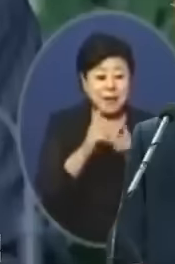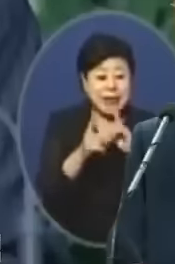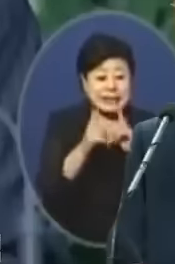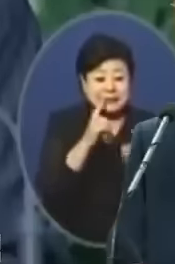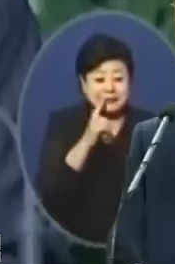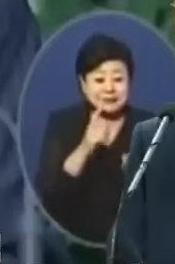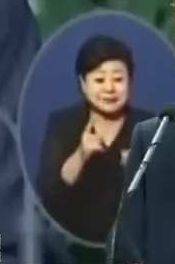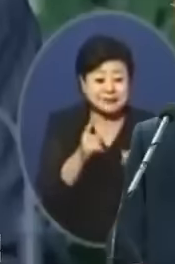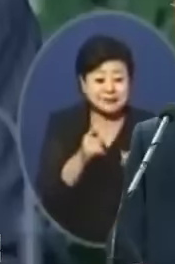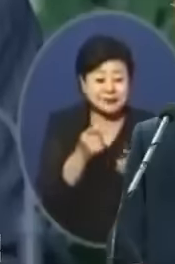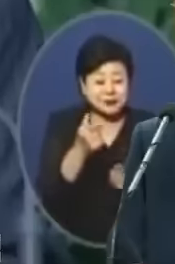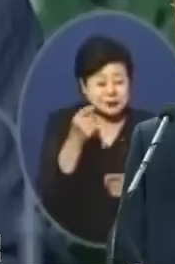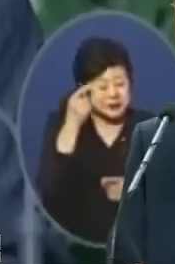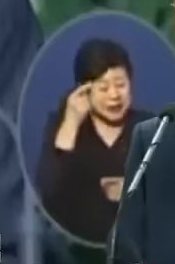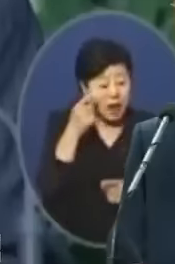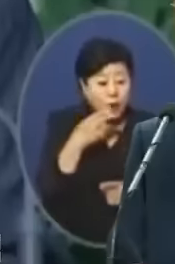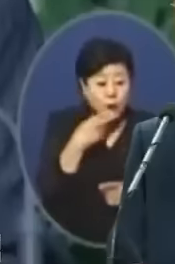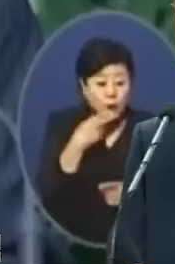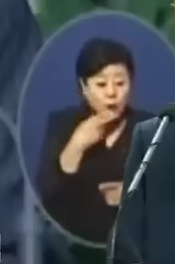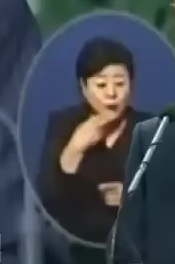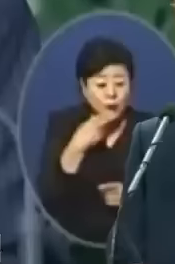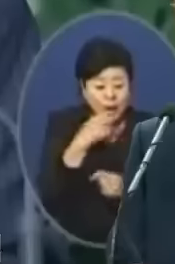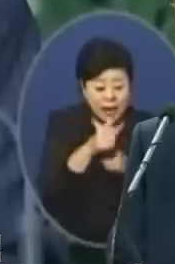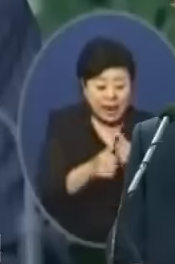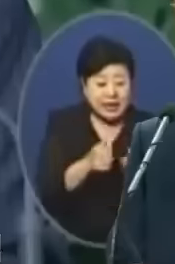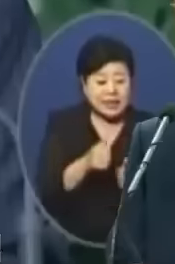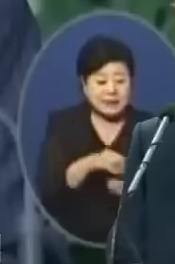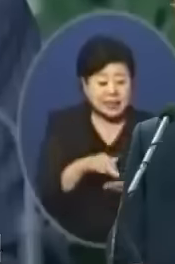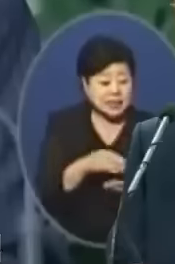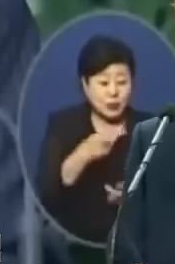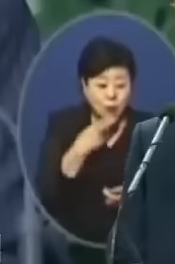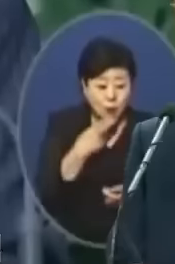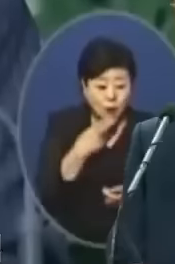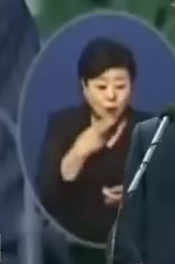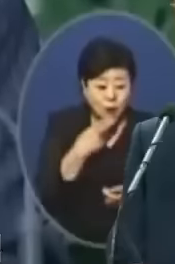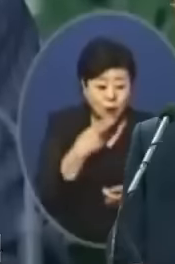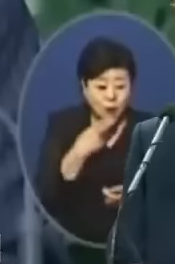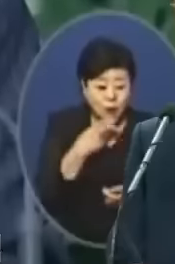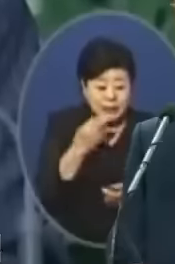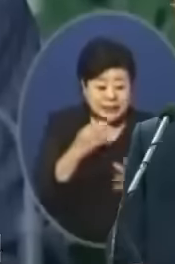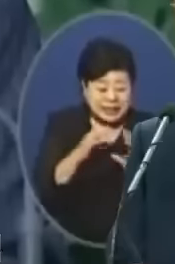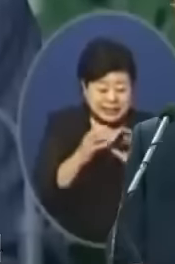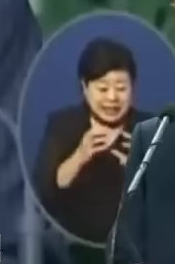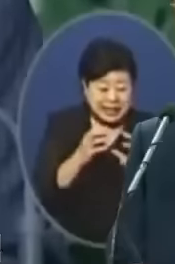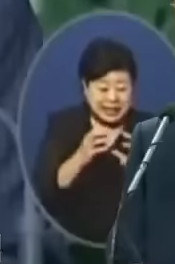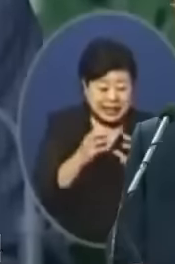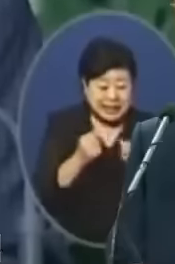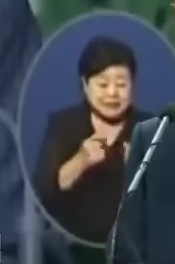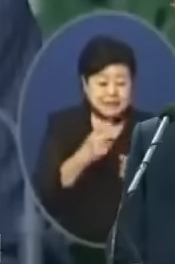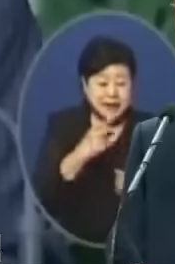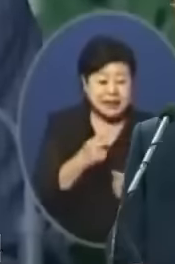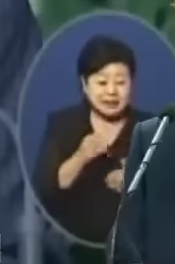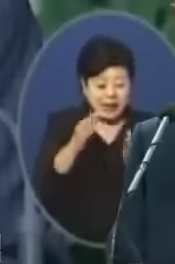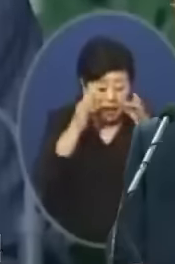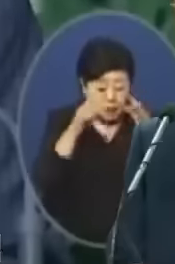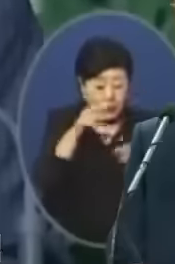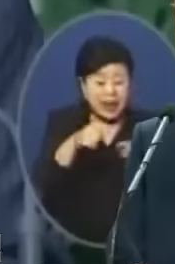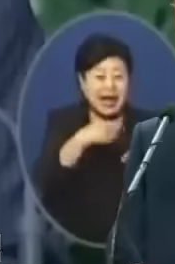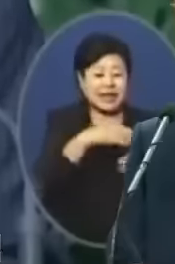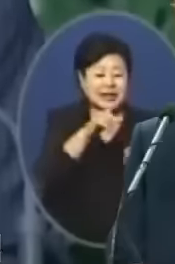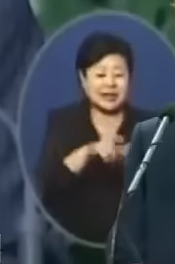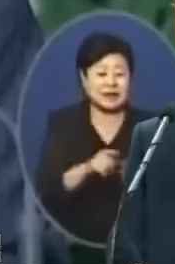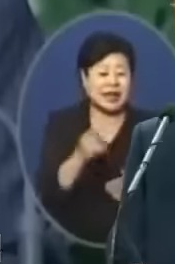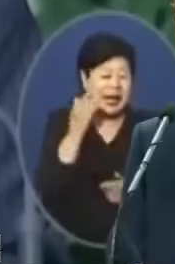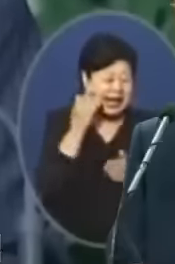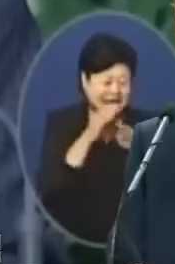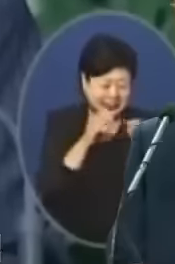말씀을 조금도 생각하지 아니하고 하나님을 계산에 넣지 않고 이스라엘 백성 힘만 바라보고 나가니까